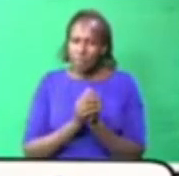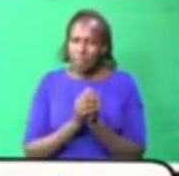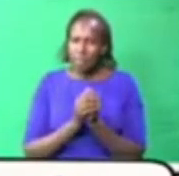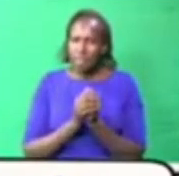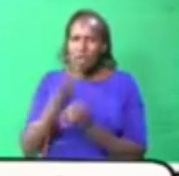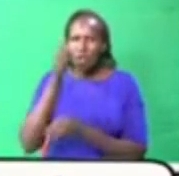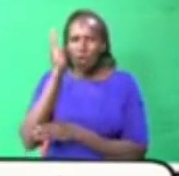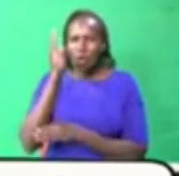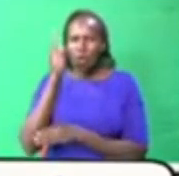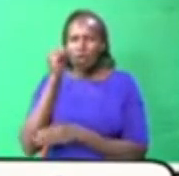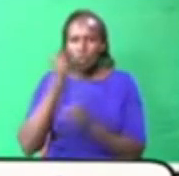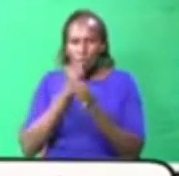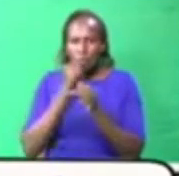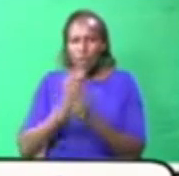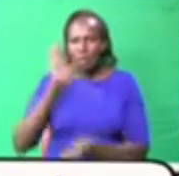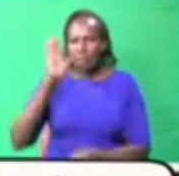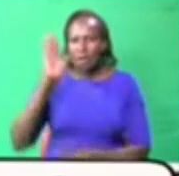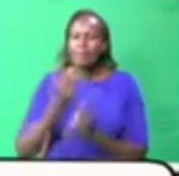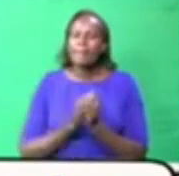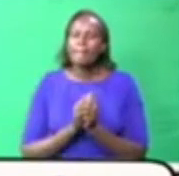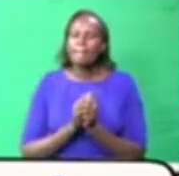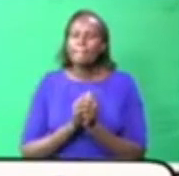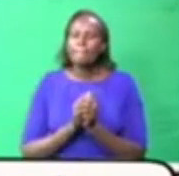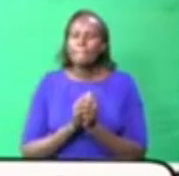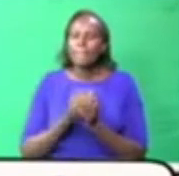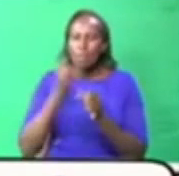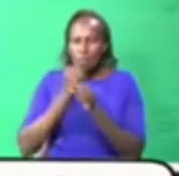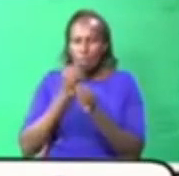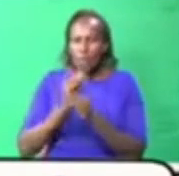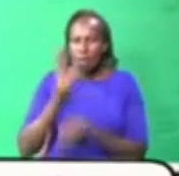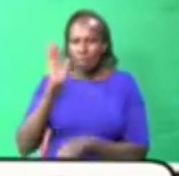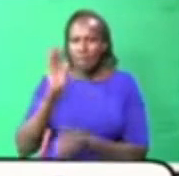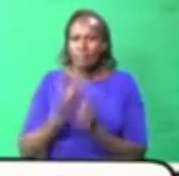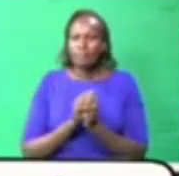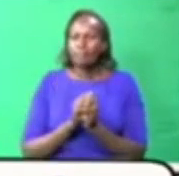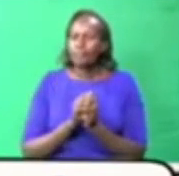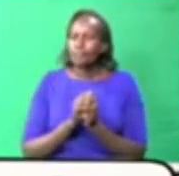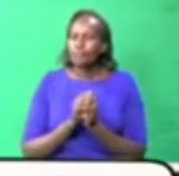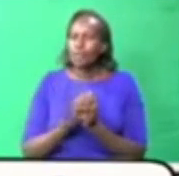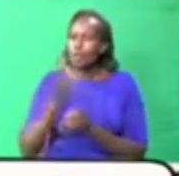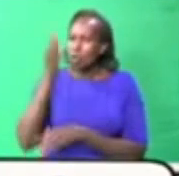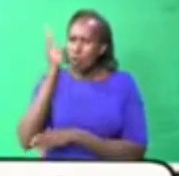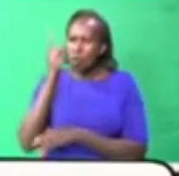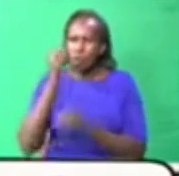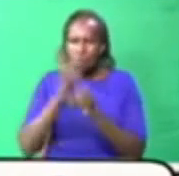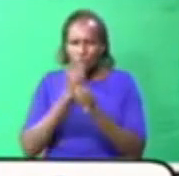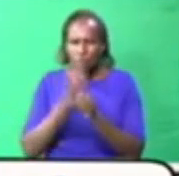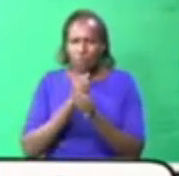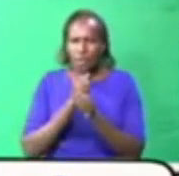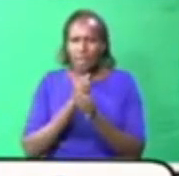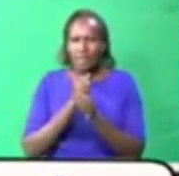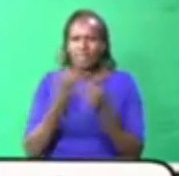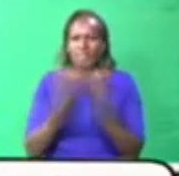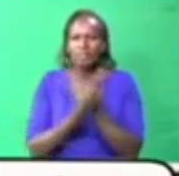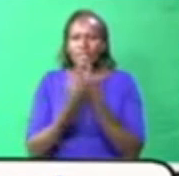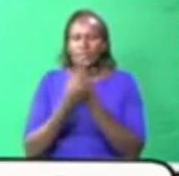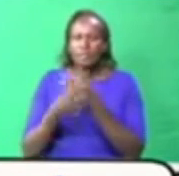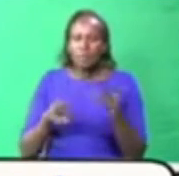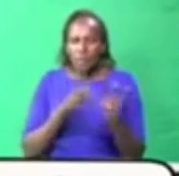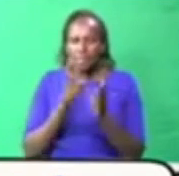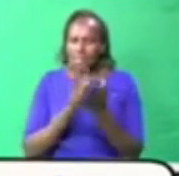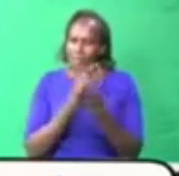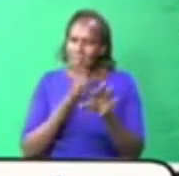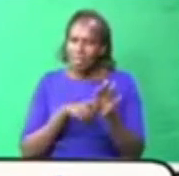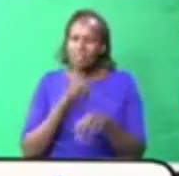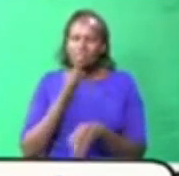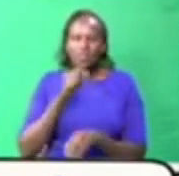his work, his alien work, his work, his strange work. God works in very strange ways. Wakati mwingine sio